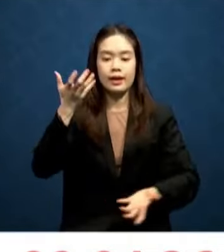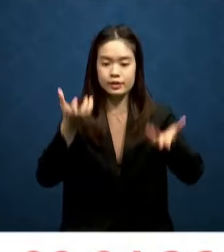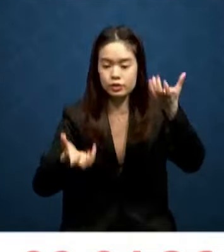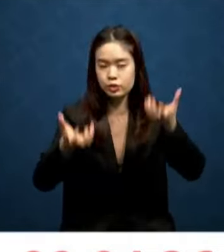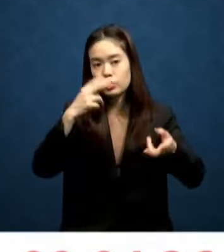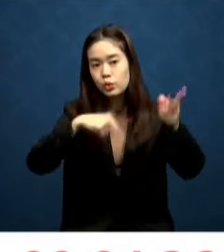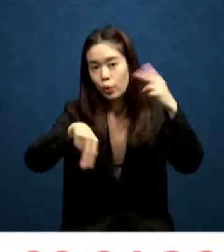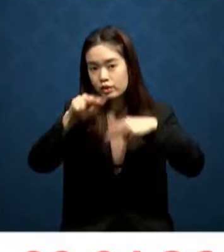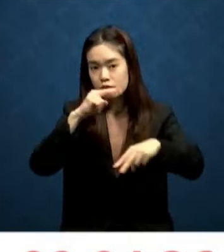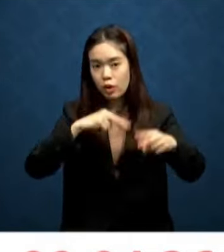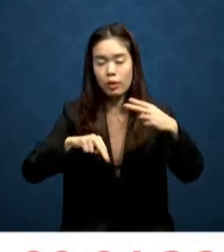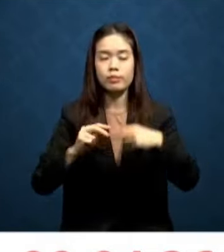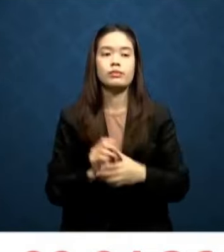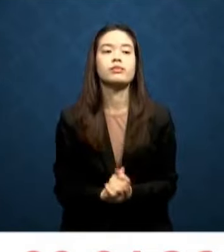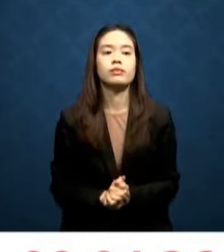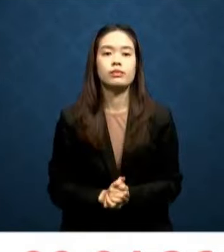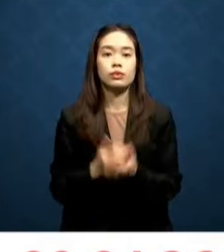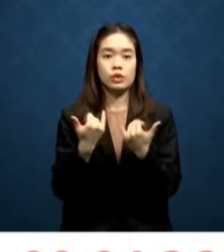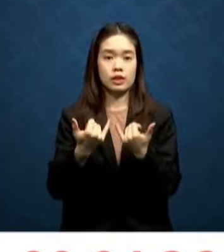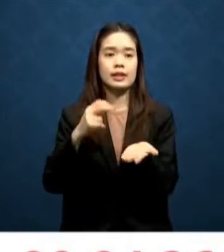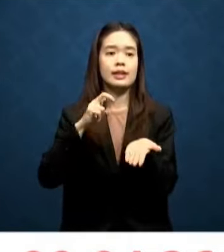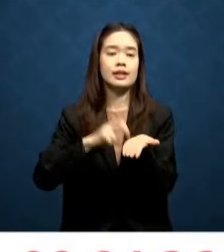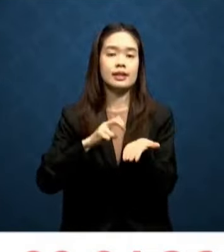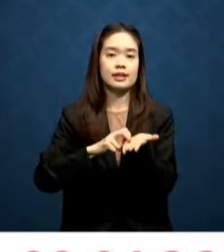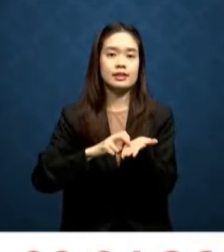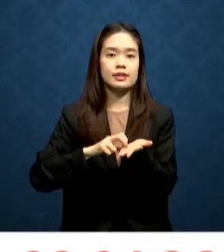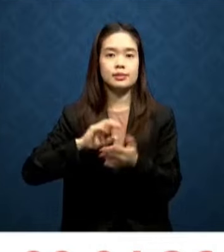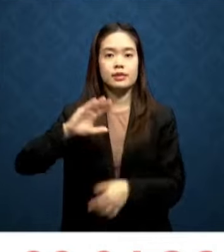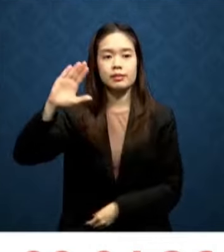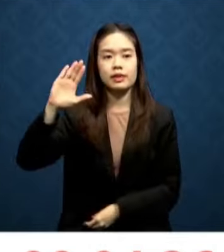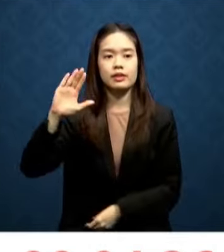ครับครับก็ขอผู้รับรองด้วยครับ